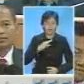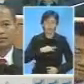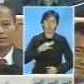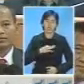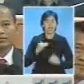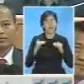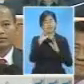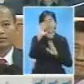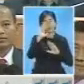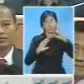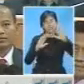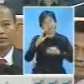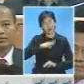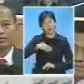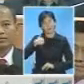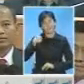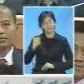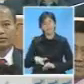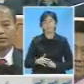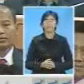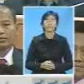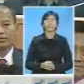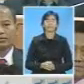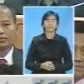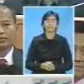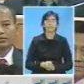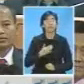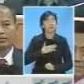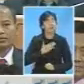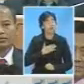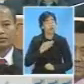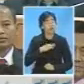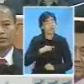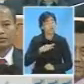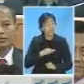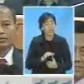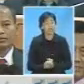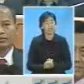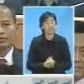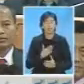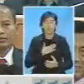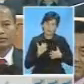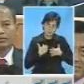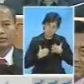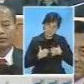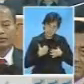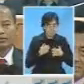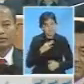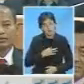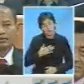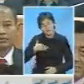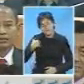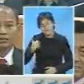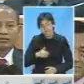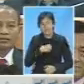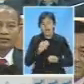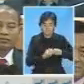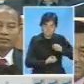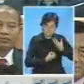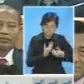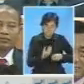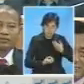ประชาธิปไตยของพวกเราสิ่งเหล่านี้ครับเป็นสิ่งที่อึดอัดที่สุดในสิ่งที่อยากจะพูดในวันนี้ก็คือว่